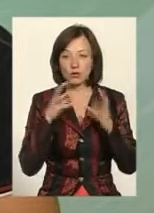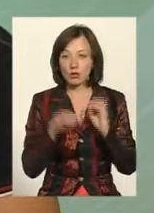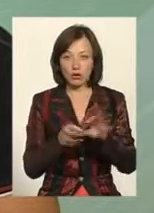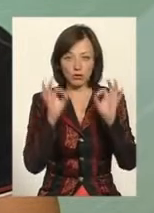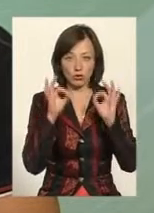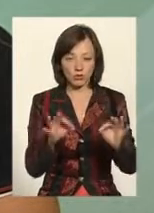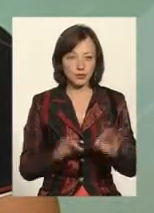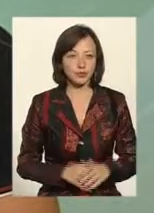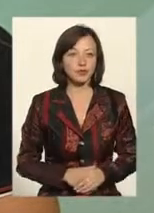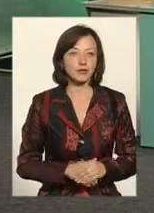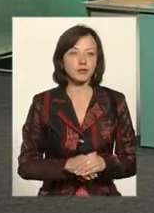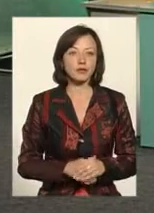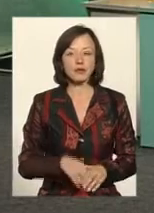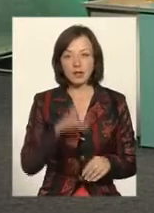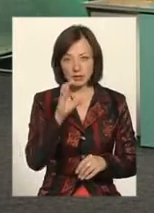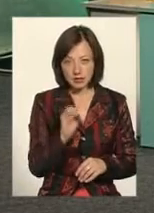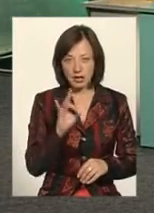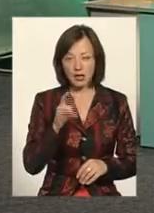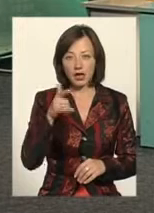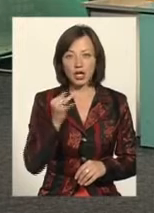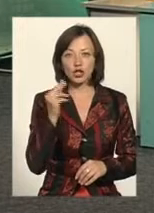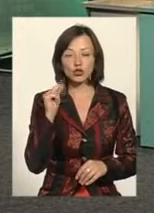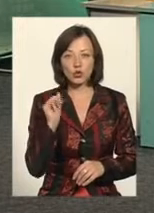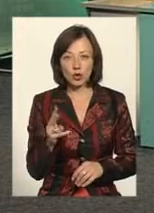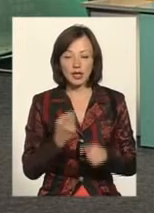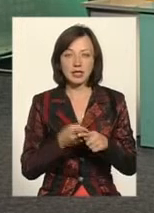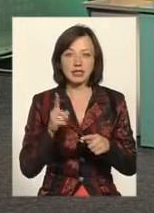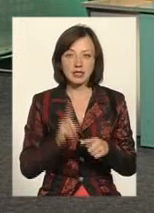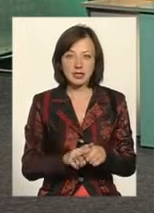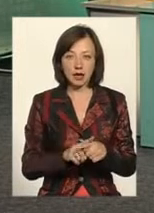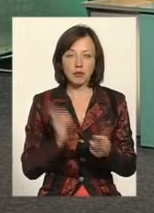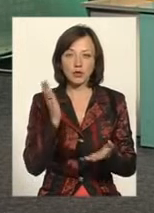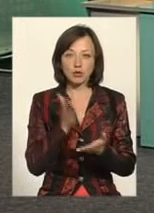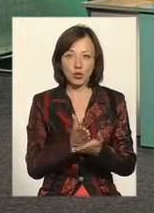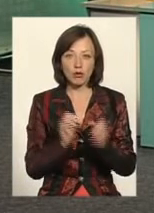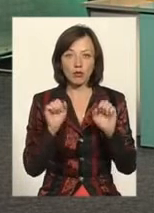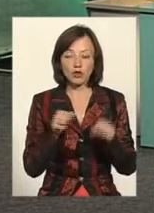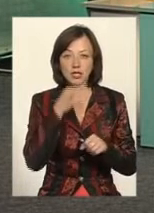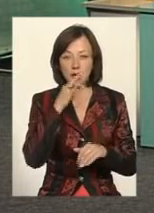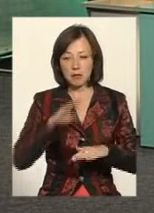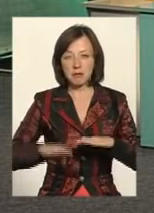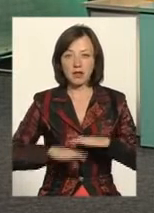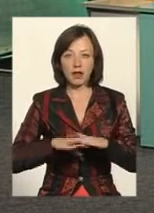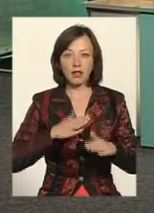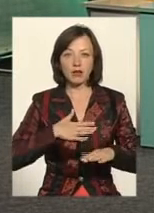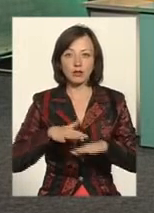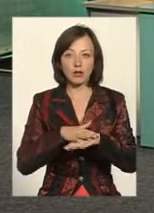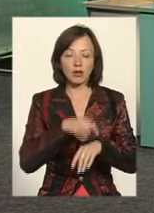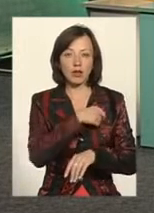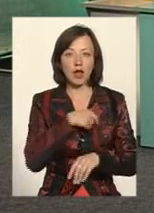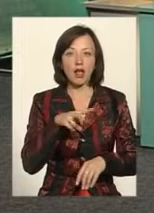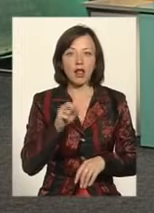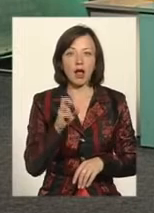Нагаду, приклад, можна? А Сергійчук, я тільки договорю, а Сергійчук – це безпосередній, можна сказати, підлеглий нашого народного депутата